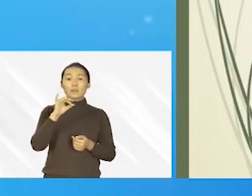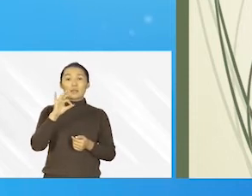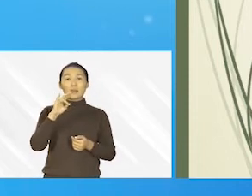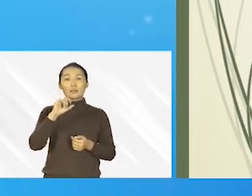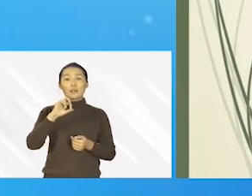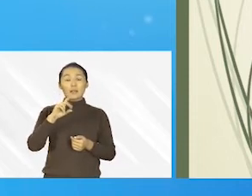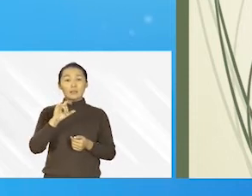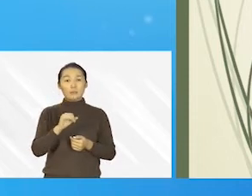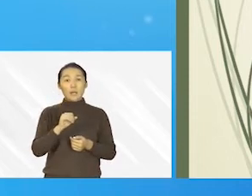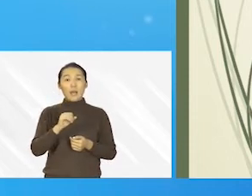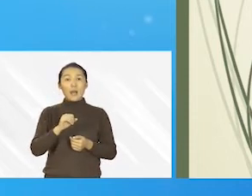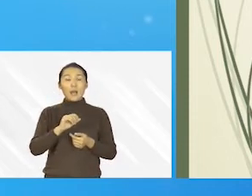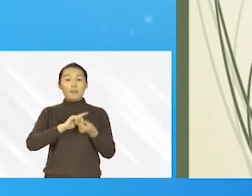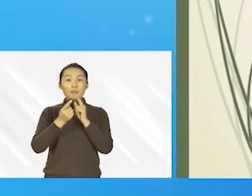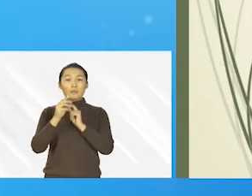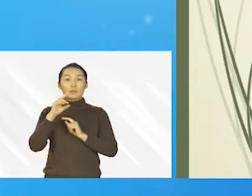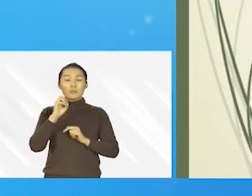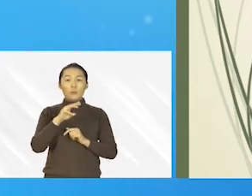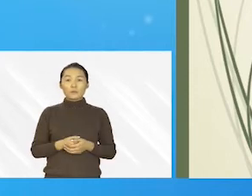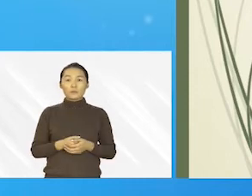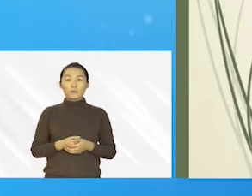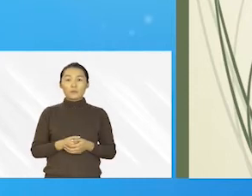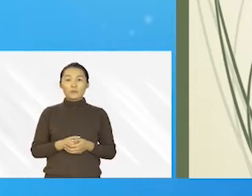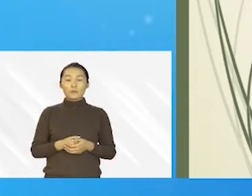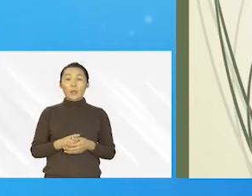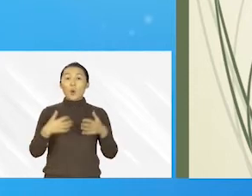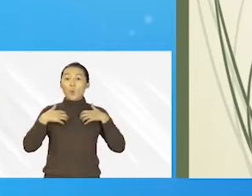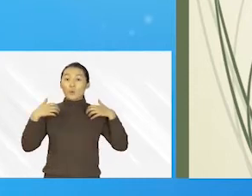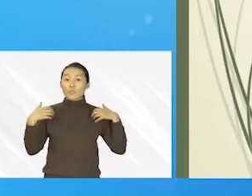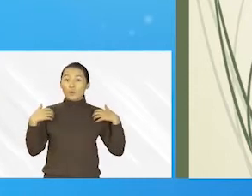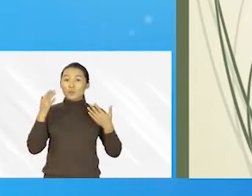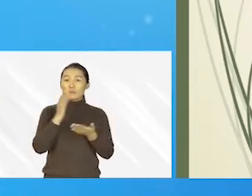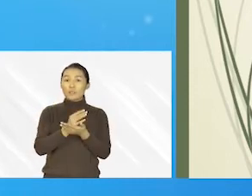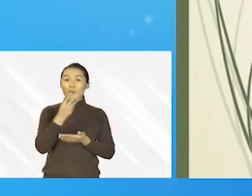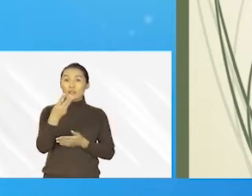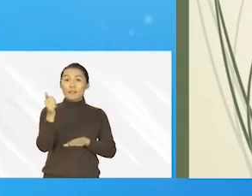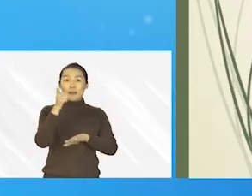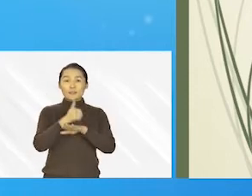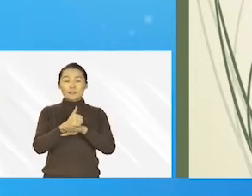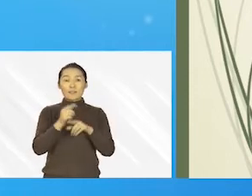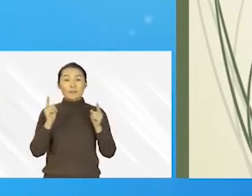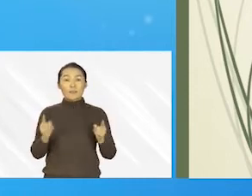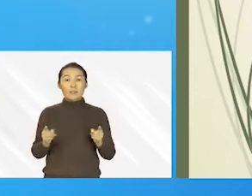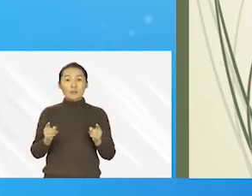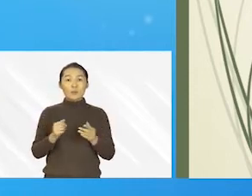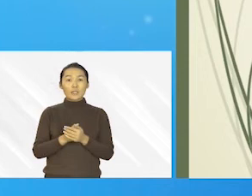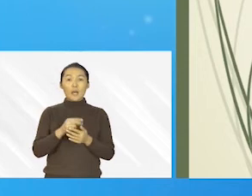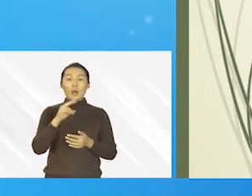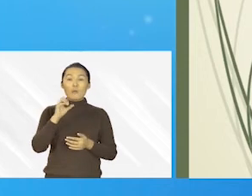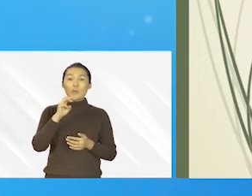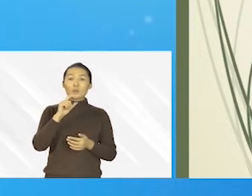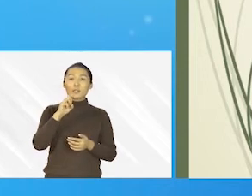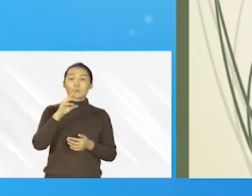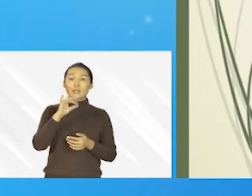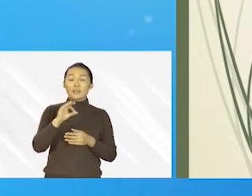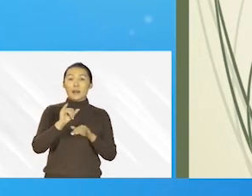«пост» – «после эмбриона». У животных выделяют три основных периода постэмбрионального